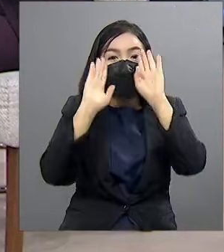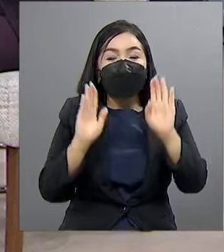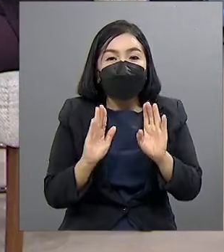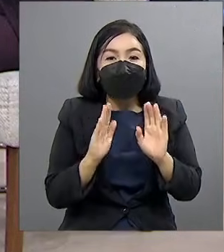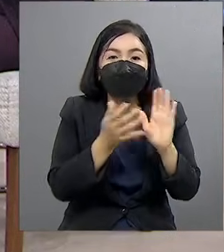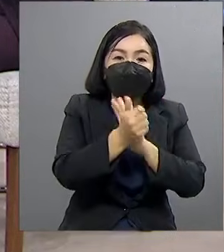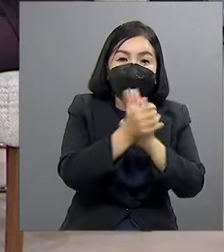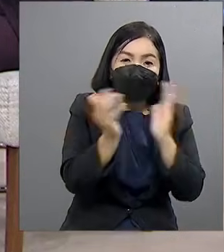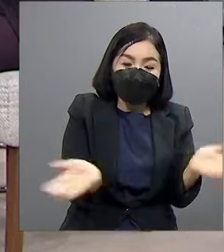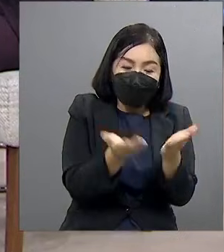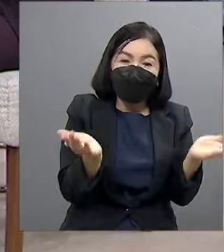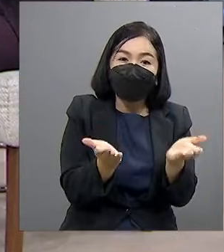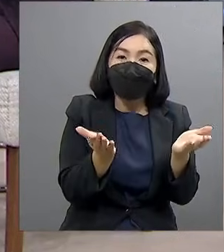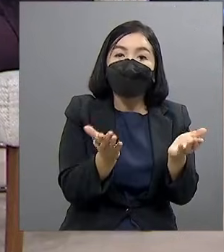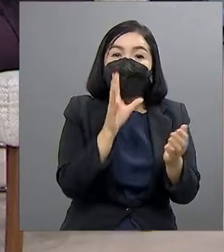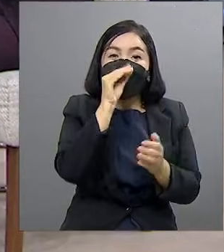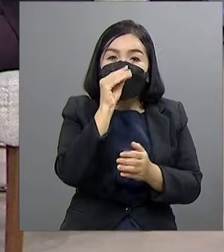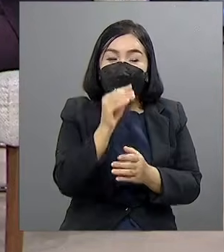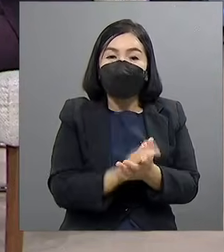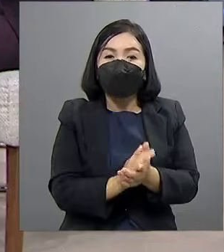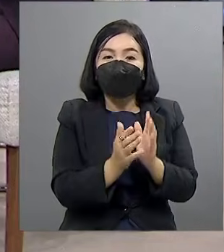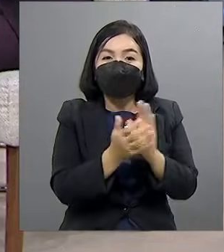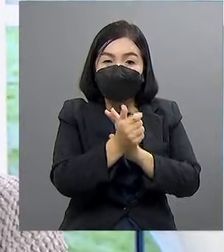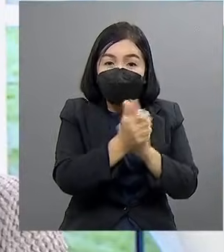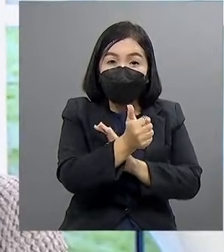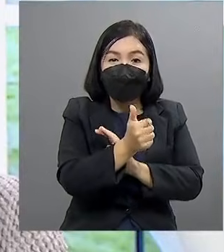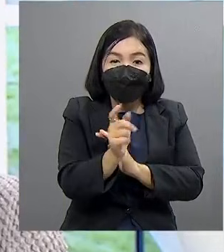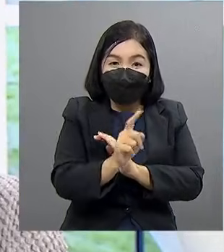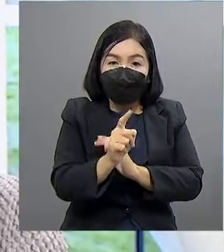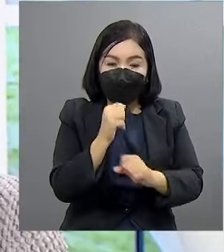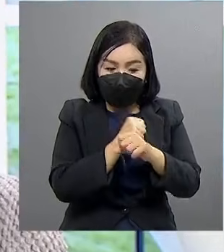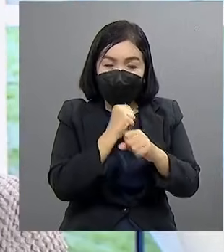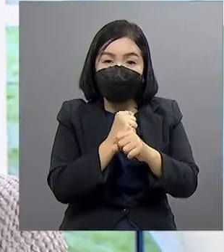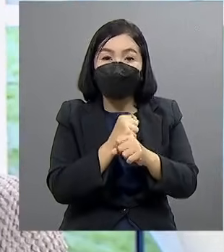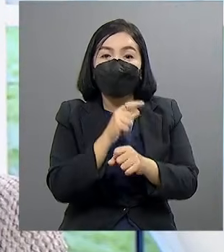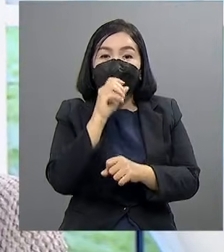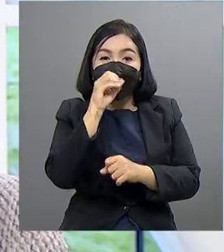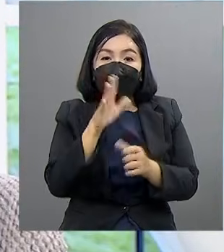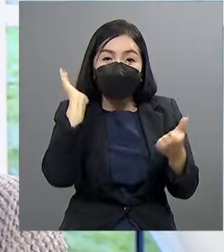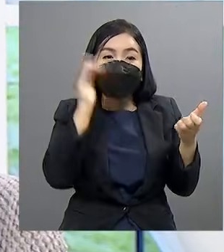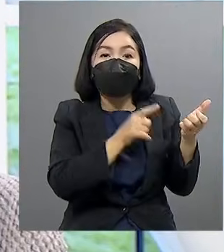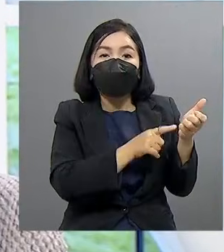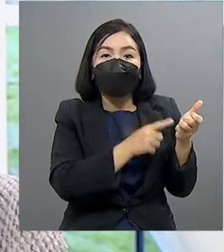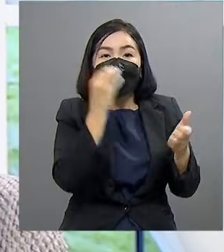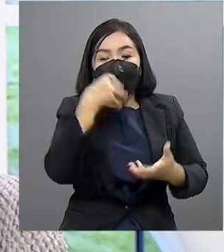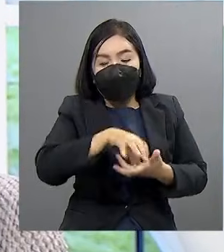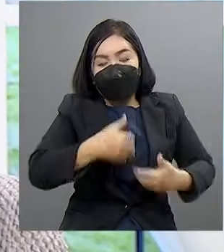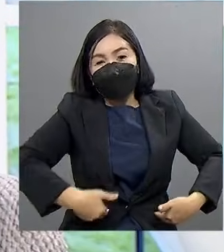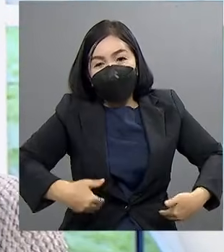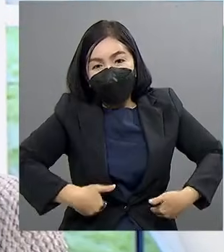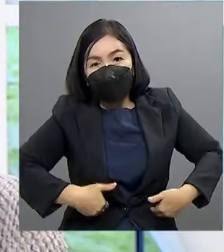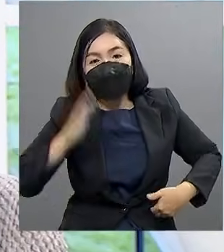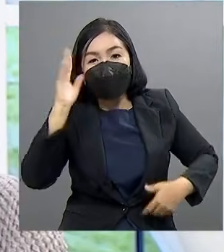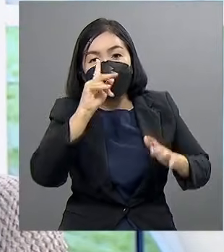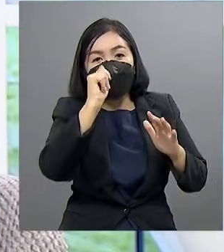ป็นจอมยุทธกันนะ ที่พบมาจากน่ะเหรอ เนี่ยมีคุณผู้ชมบอกว่าคุณท็อปเนี่ยเป็นคนตลกด้วยคุณท็อปต้องเป็นจอมยุทธพเน